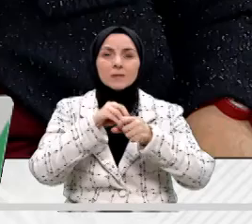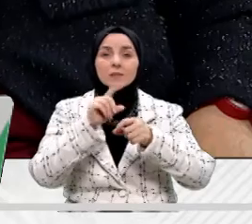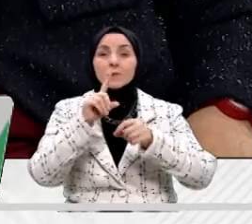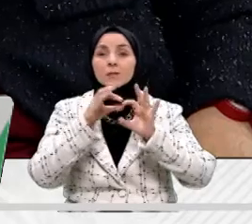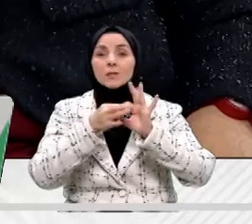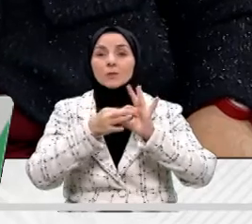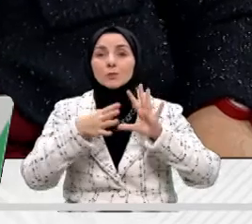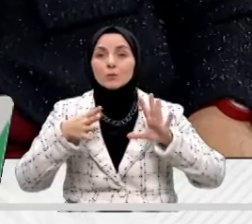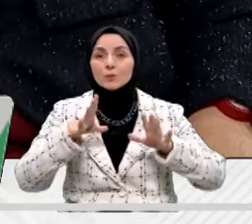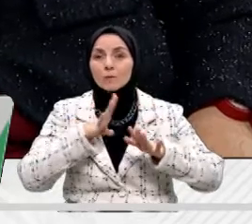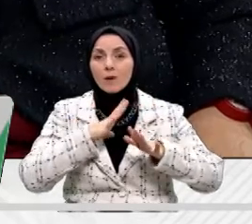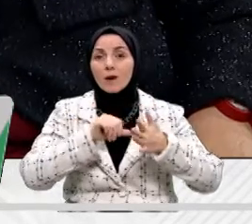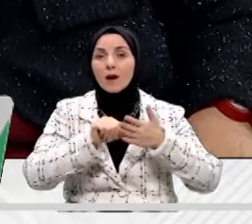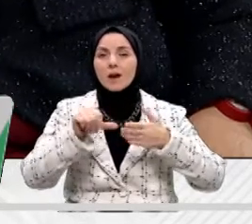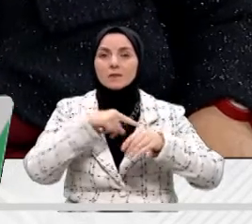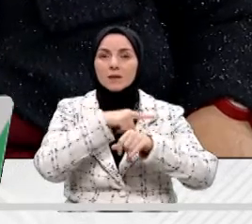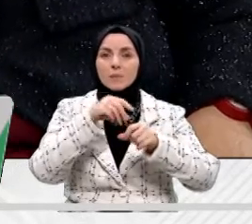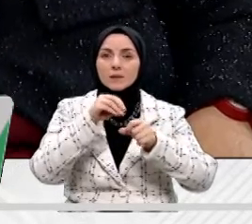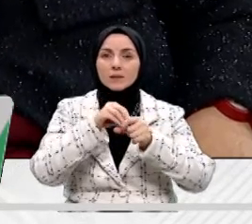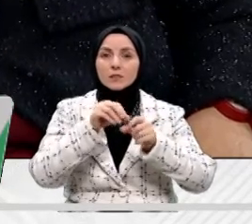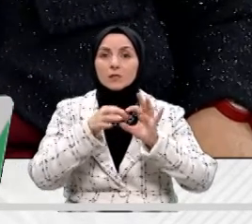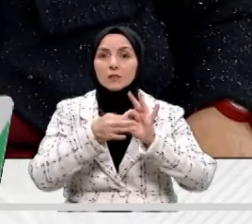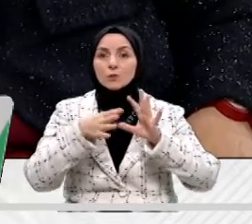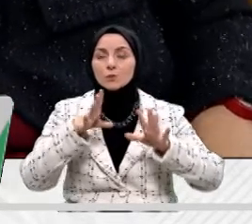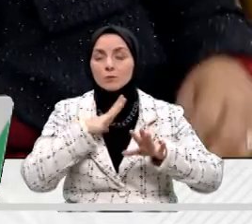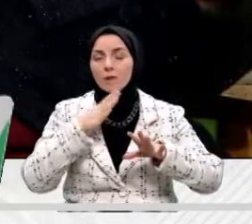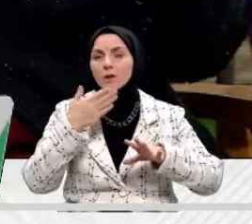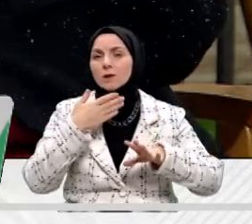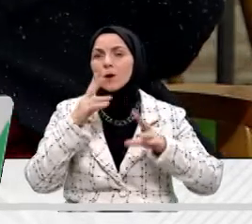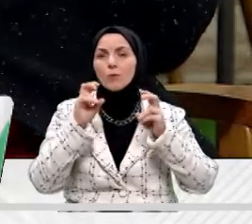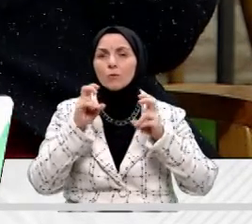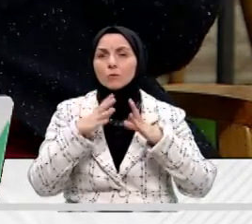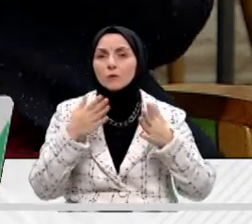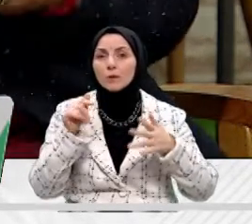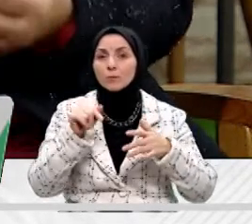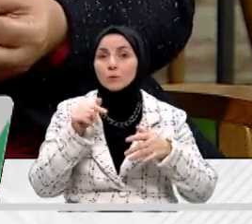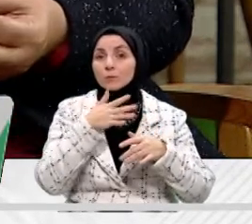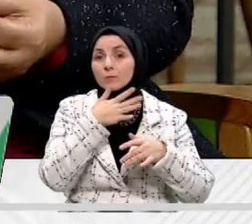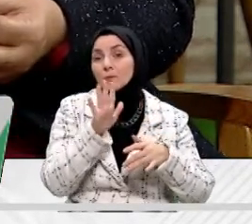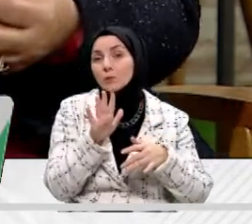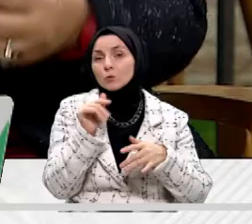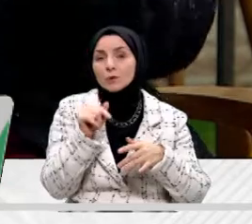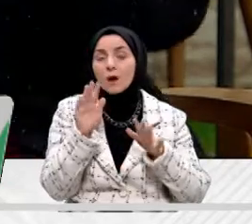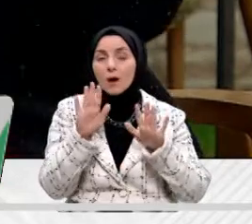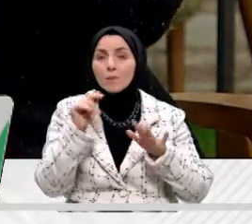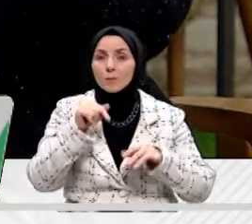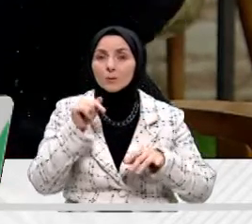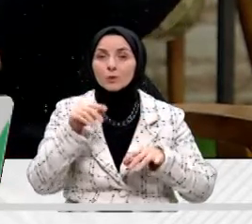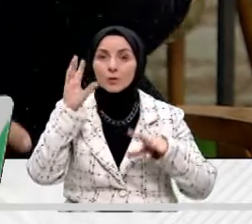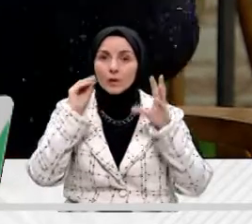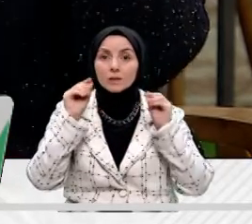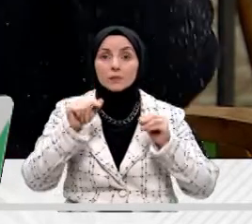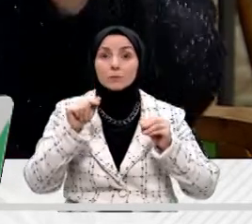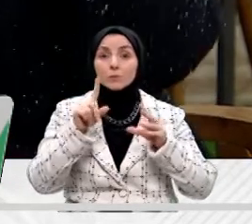Yani şöyle her dönemde çözüm var mesela şu bak şu Siz bugün bilmiyordunuz ama bugün öğrendiniz bugün kayıp değil